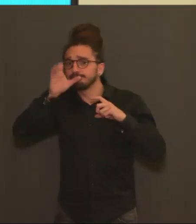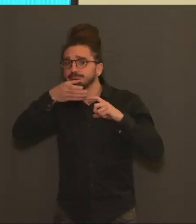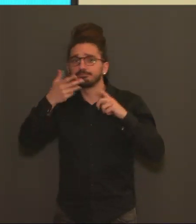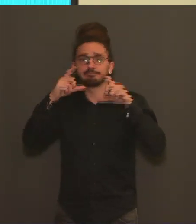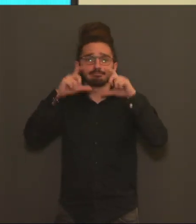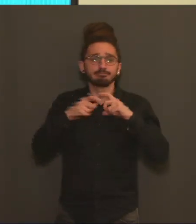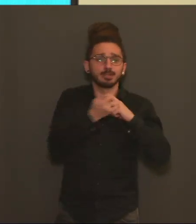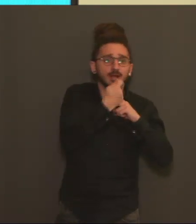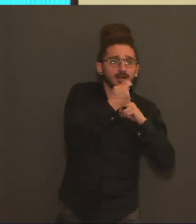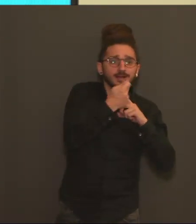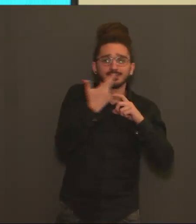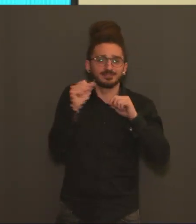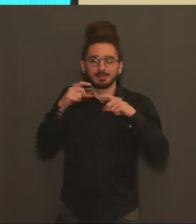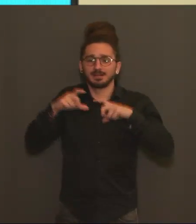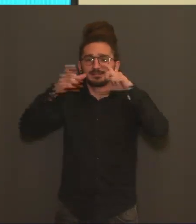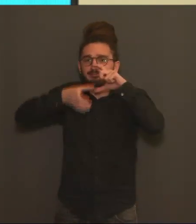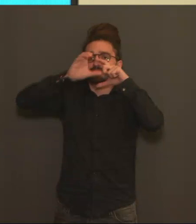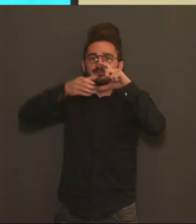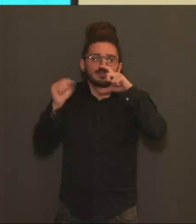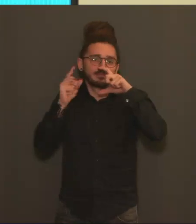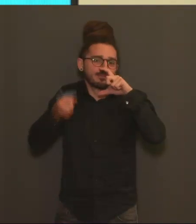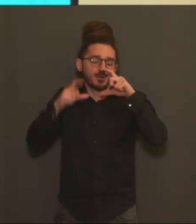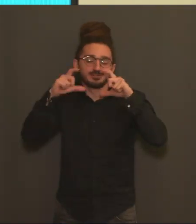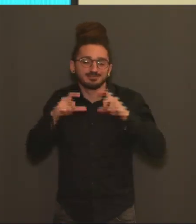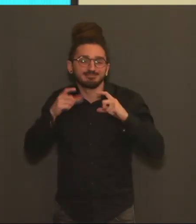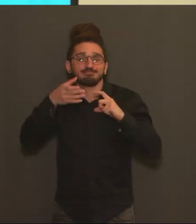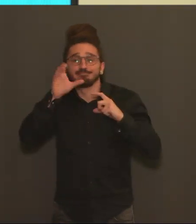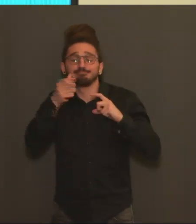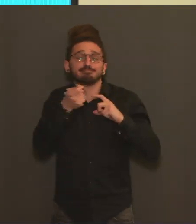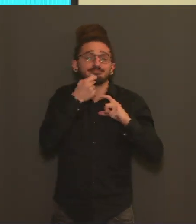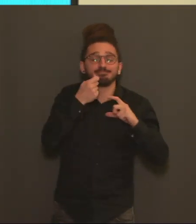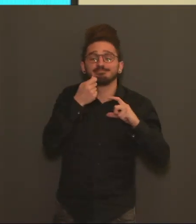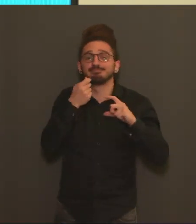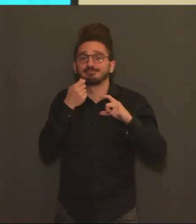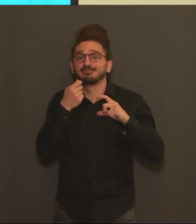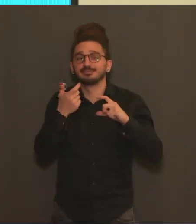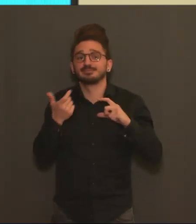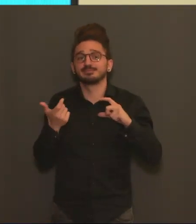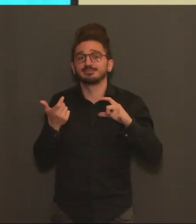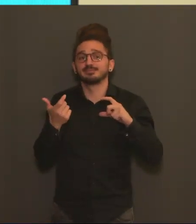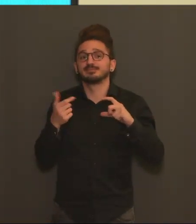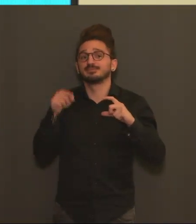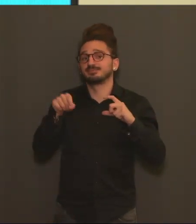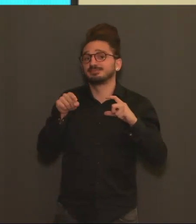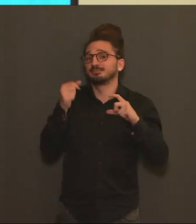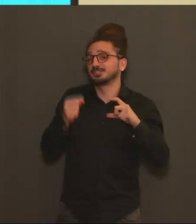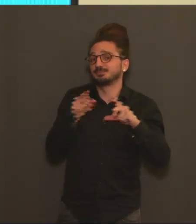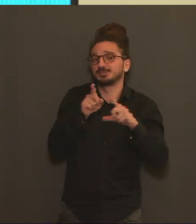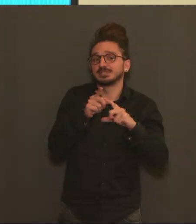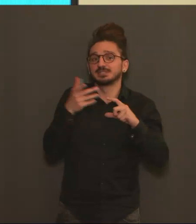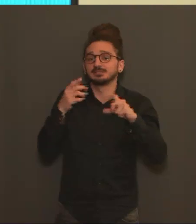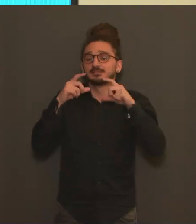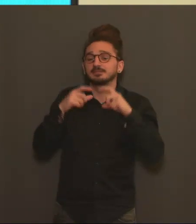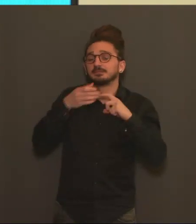moment-là, on va enlever le masque et on va très souvent aussi, entre 2 bouchées de sandwich ou 2 gorgées, parler à son voisin